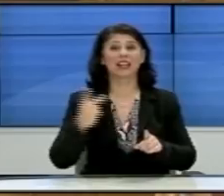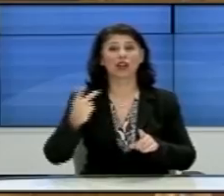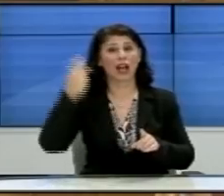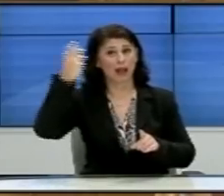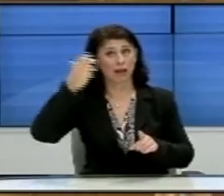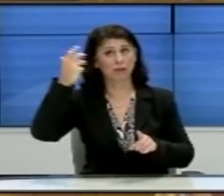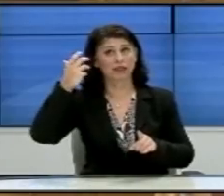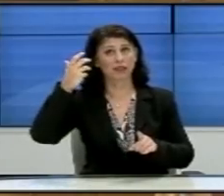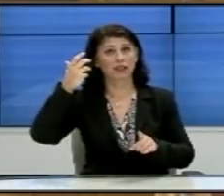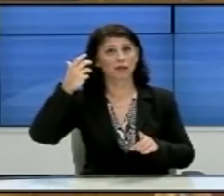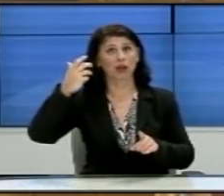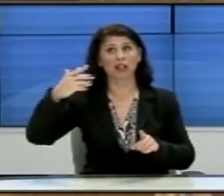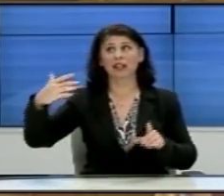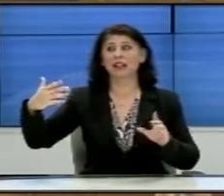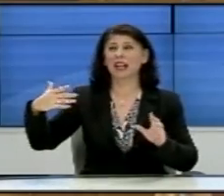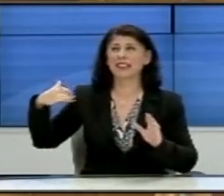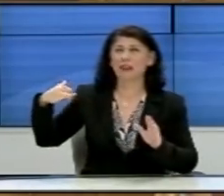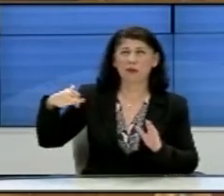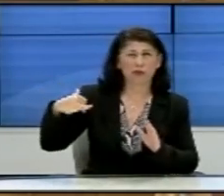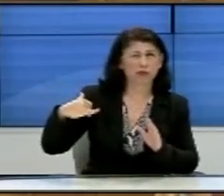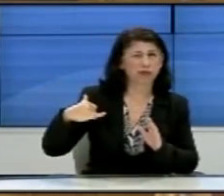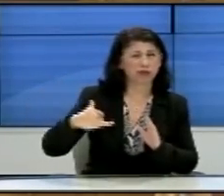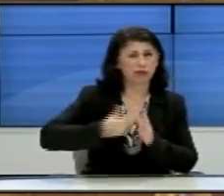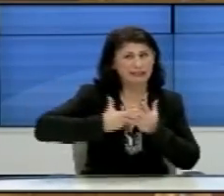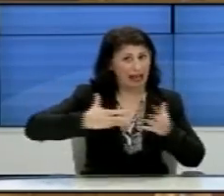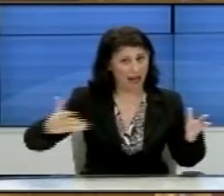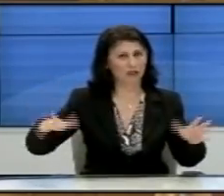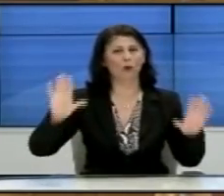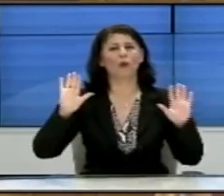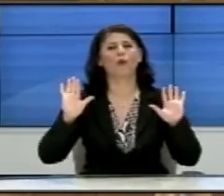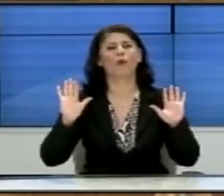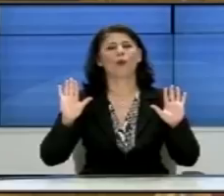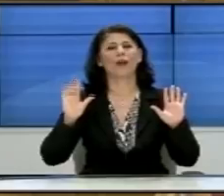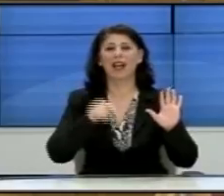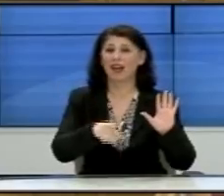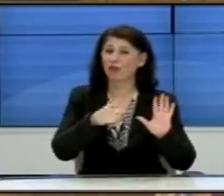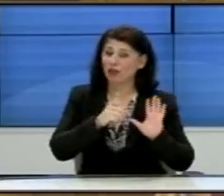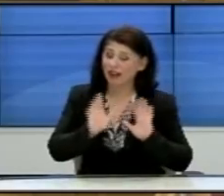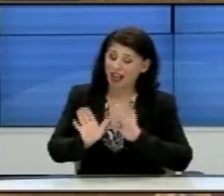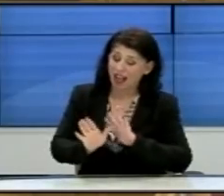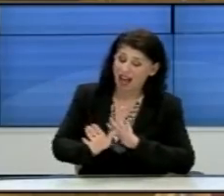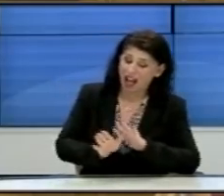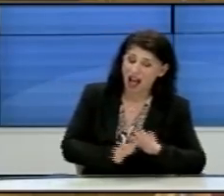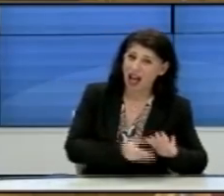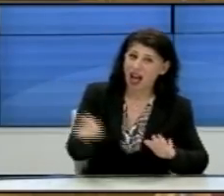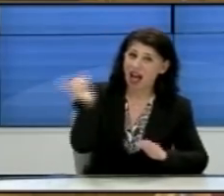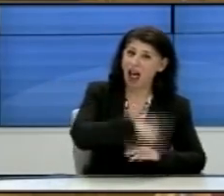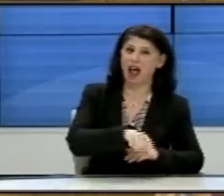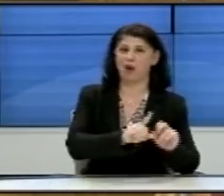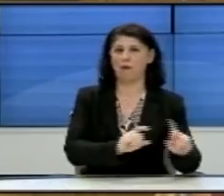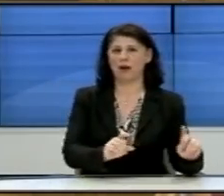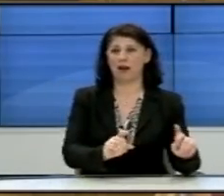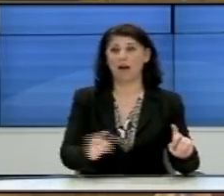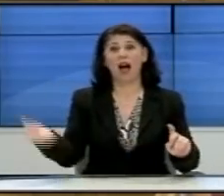είναι άπειρες. Είναι άλλο αυτό όμως από την ταξική επιλογή αυτών που θα σπουδάσουν τελικά